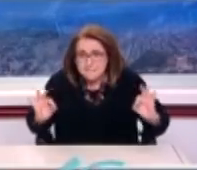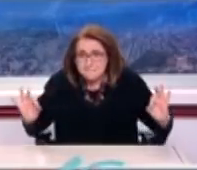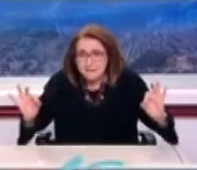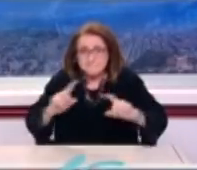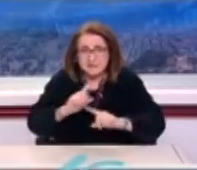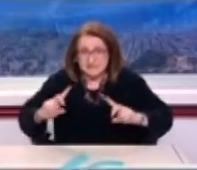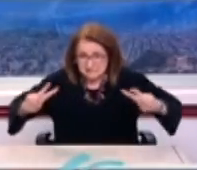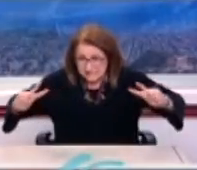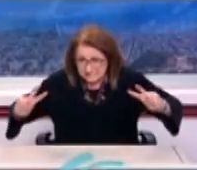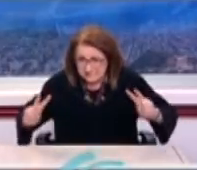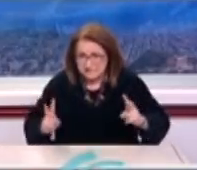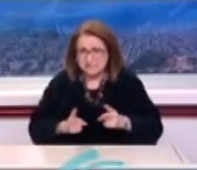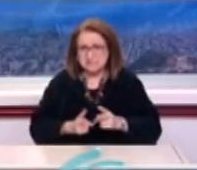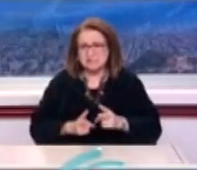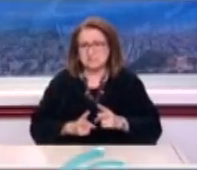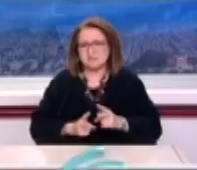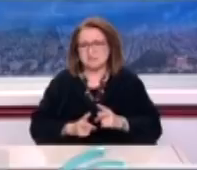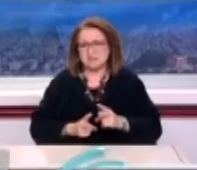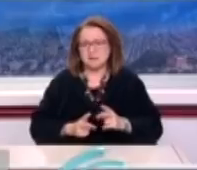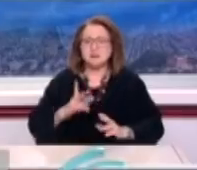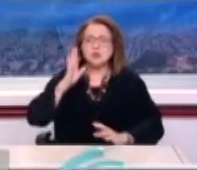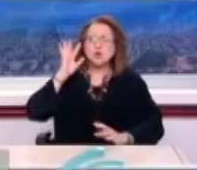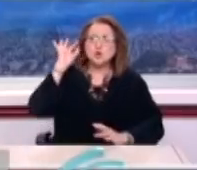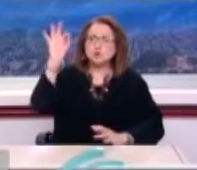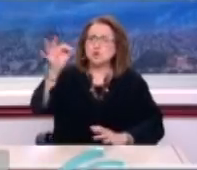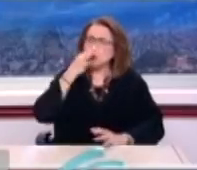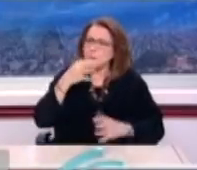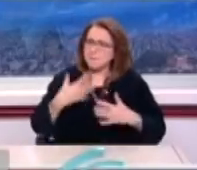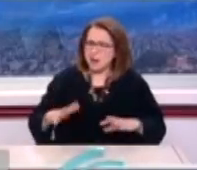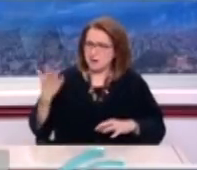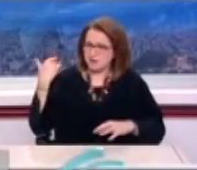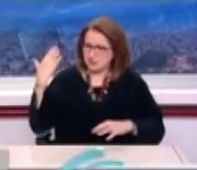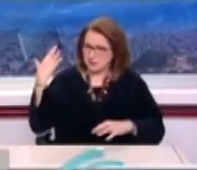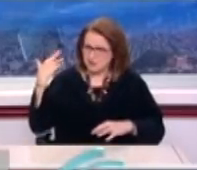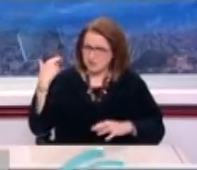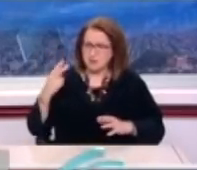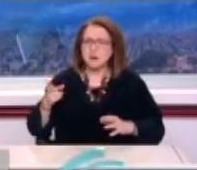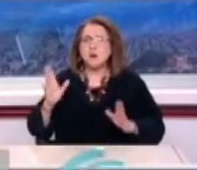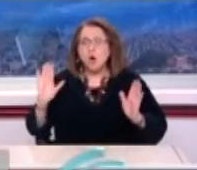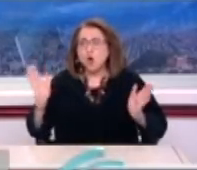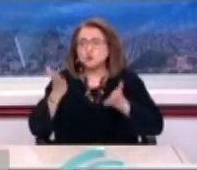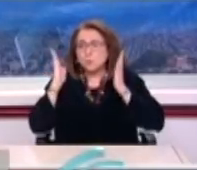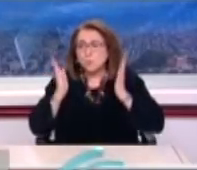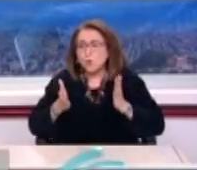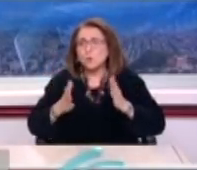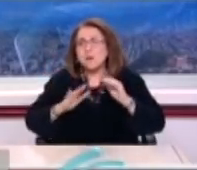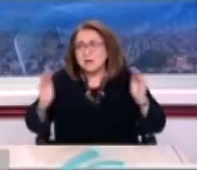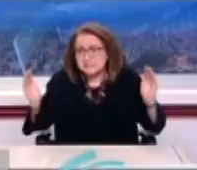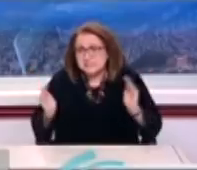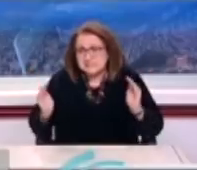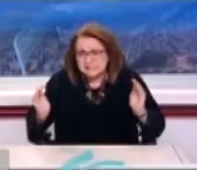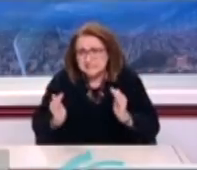περιπτώσεων. Στόχος είναι αυτό που σας είπα πριν από λίγες μέρες, να επιπεδώσουμε την καμπύλη όσο μπορούμε περισσότερο, να